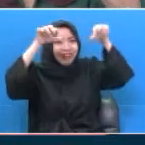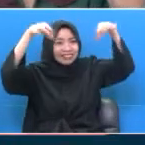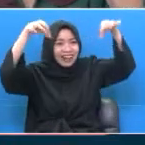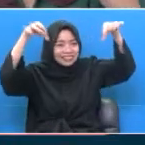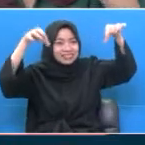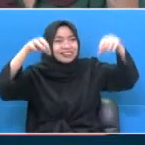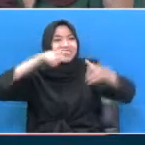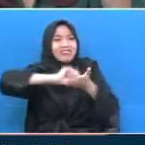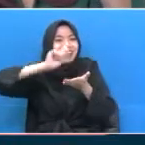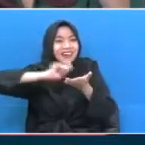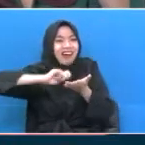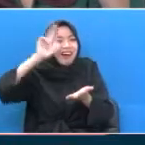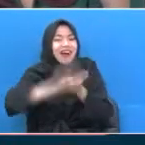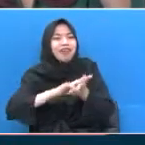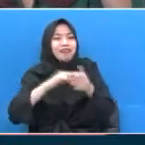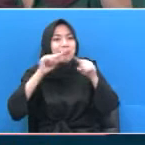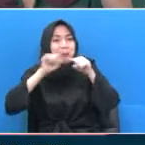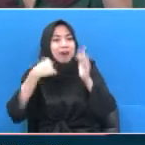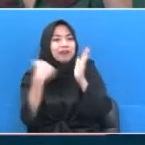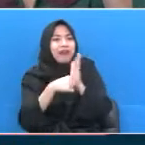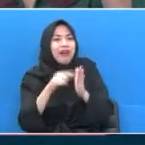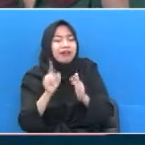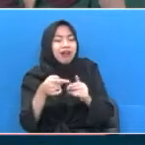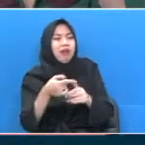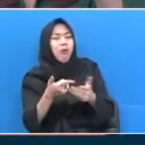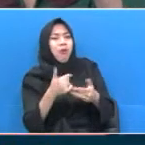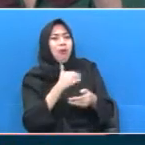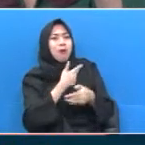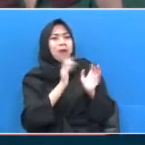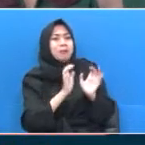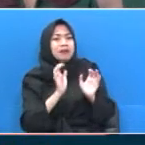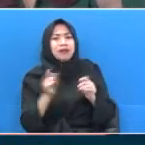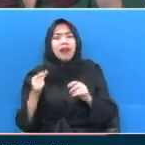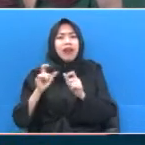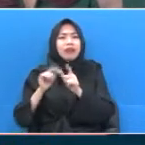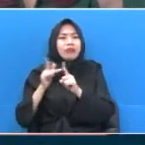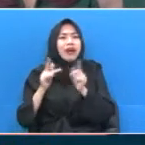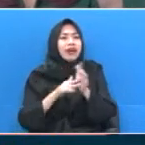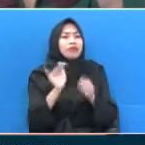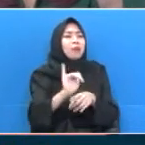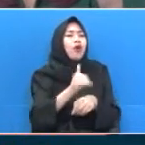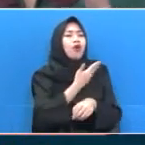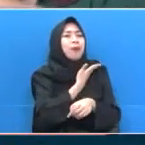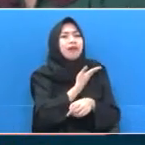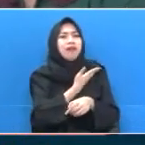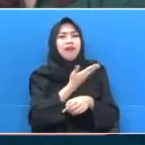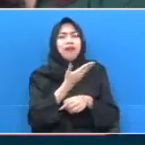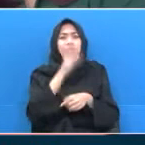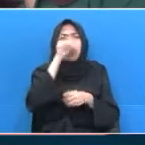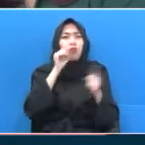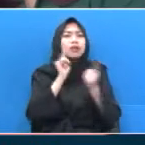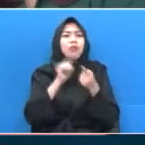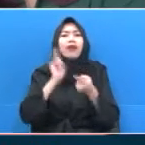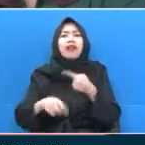secara resmi dengan materai begitu mereka Kenal di mana jadi begini ini umumnya